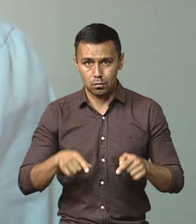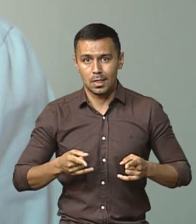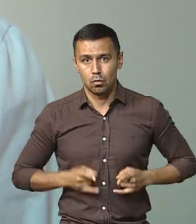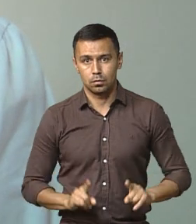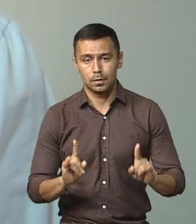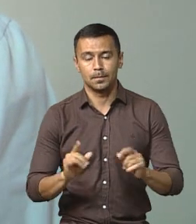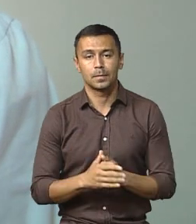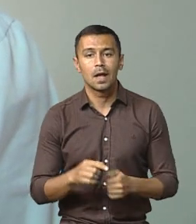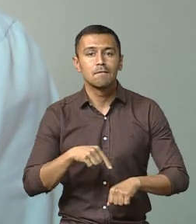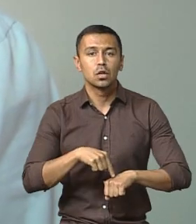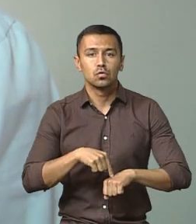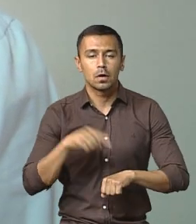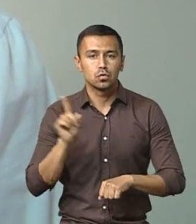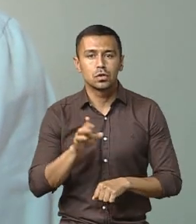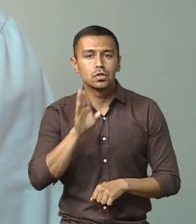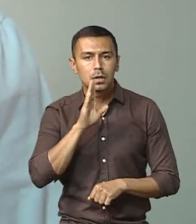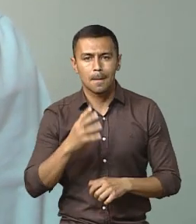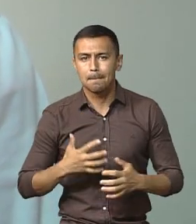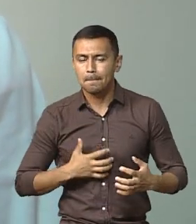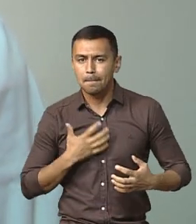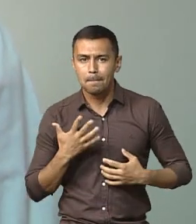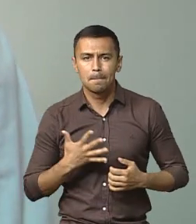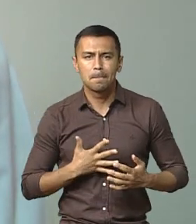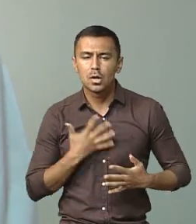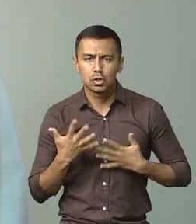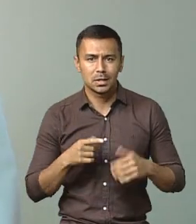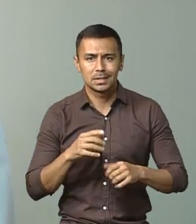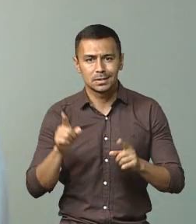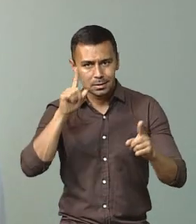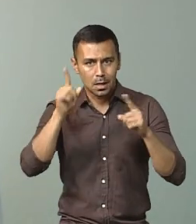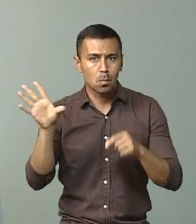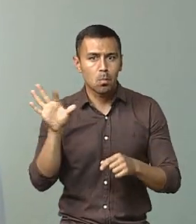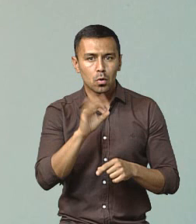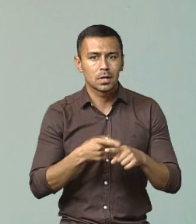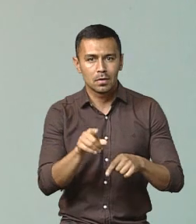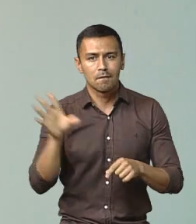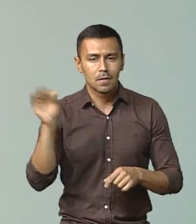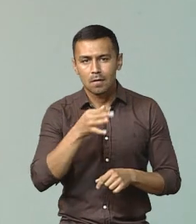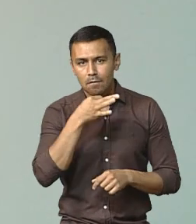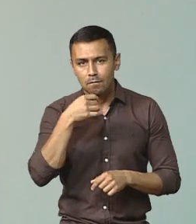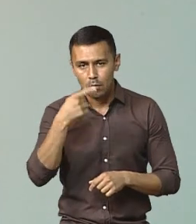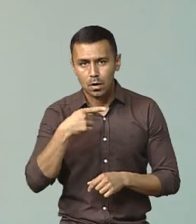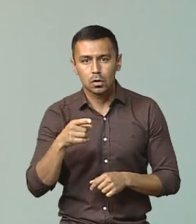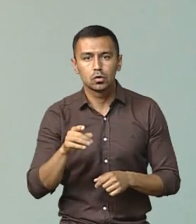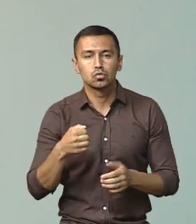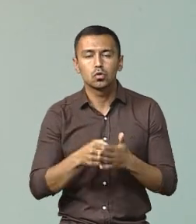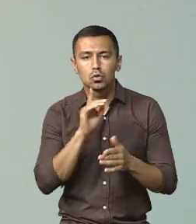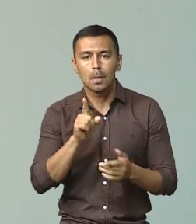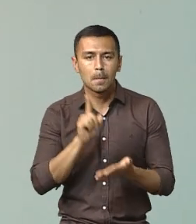Да. Відчувається, що жінки пережили стрес. Про це вони весь час говорять. До жінок має бути